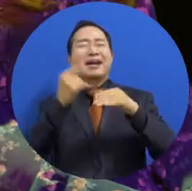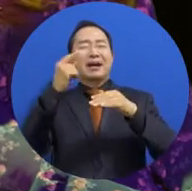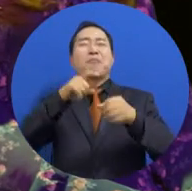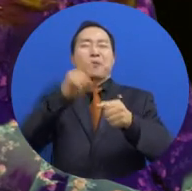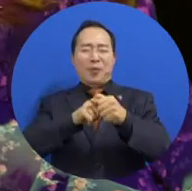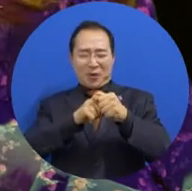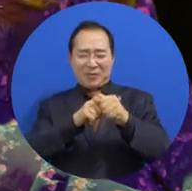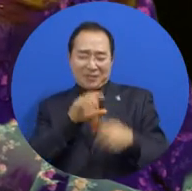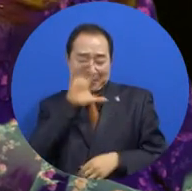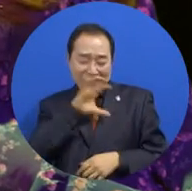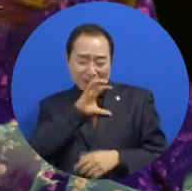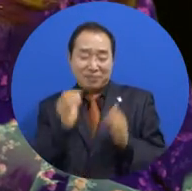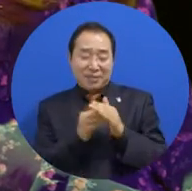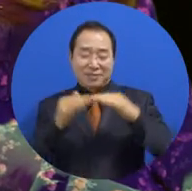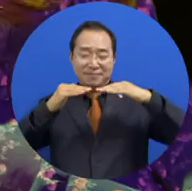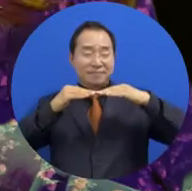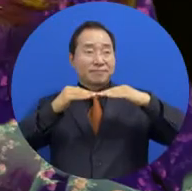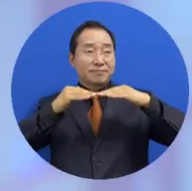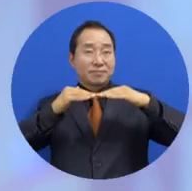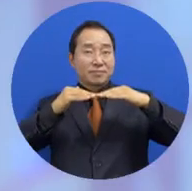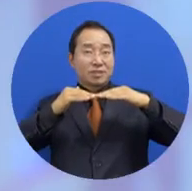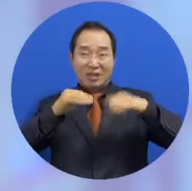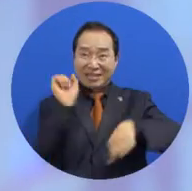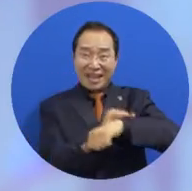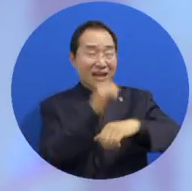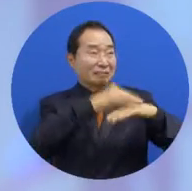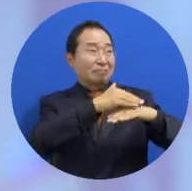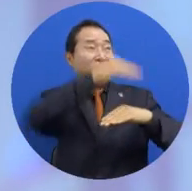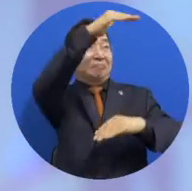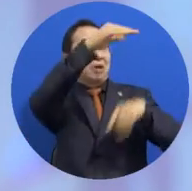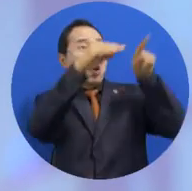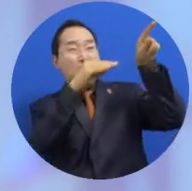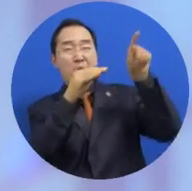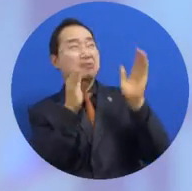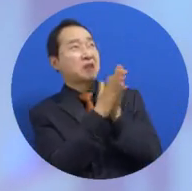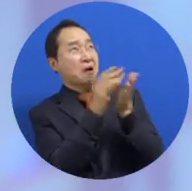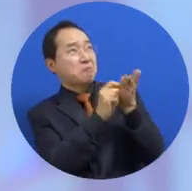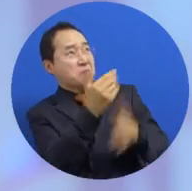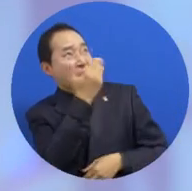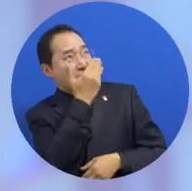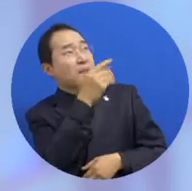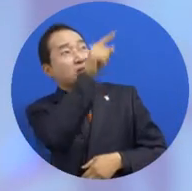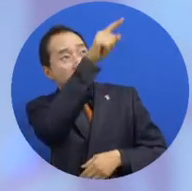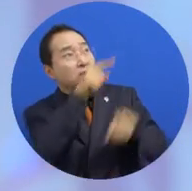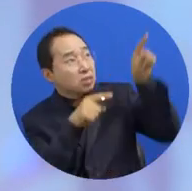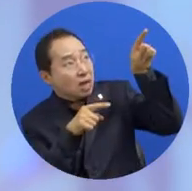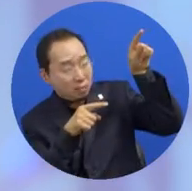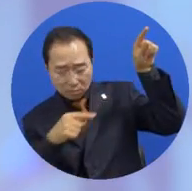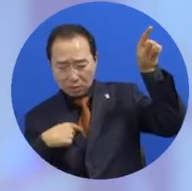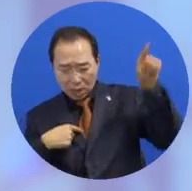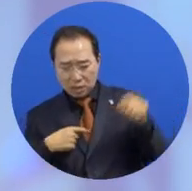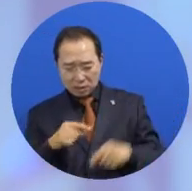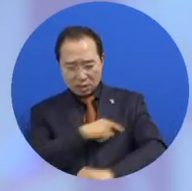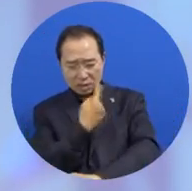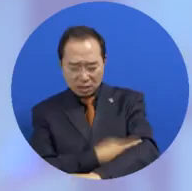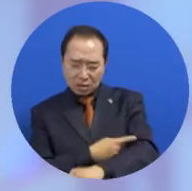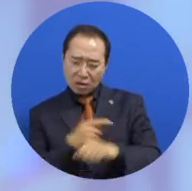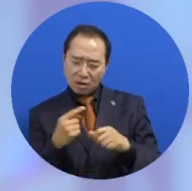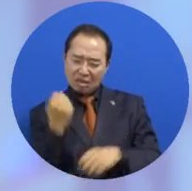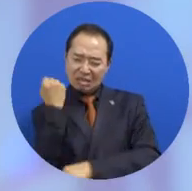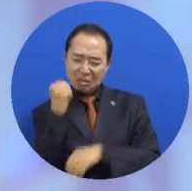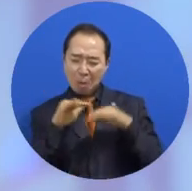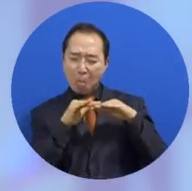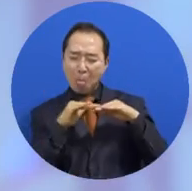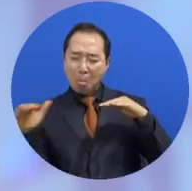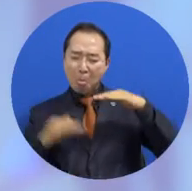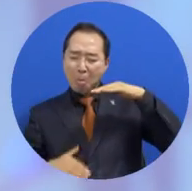분 있잖아요. 막 오 이거는 뭐 바로 그냥 책으로 내면 되겠네 막 네네. 이런. 그래서 이제 이런 분들하고 이제 저는 요 턱걸이를